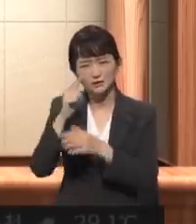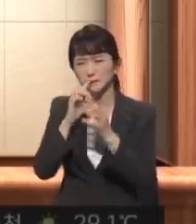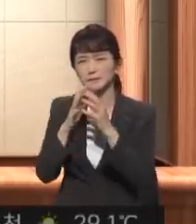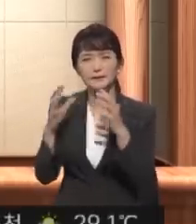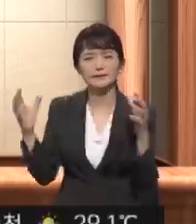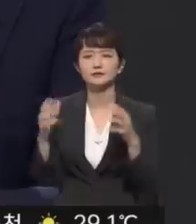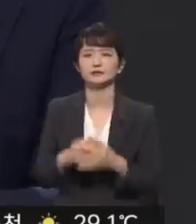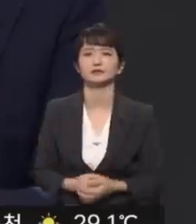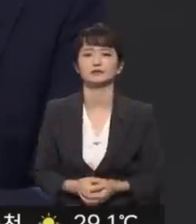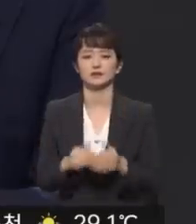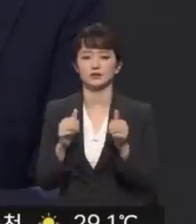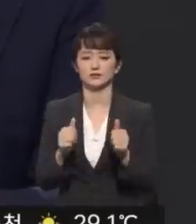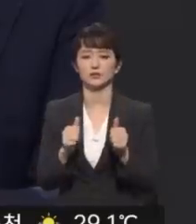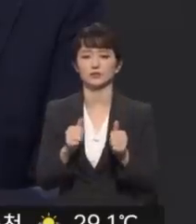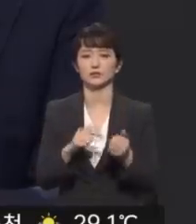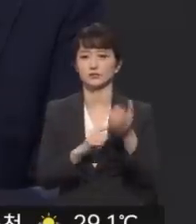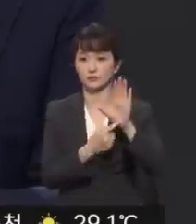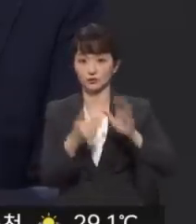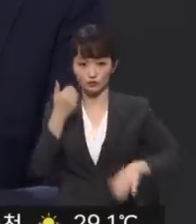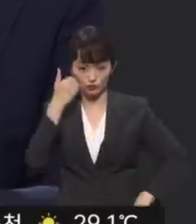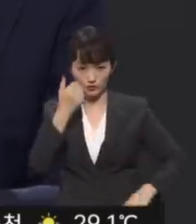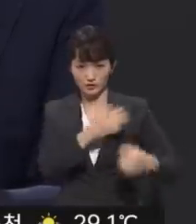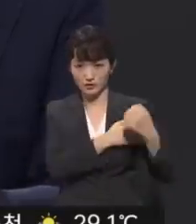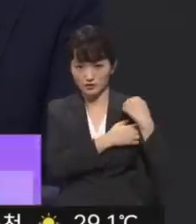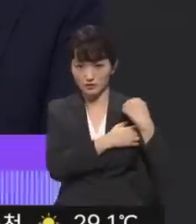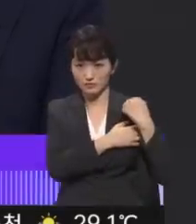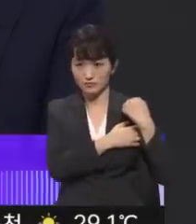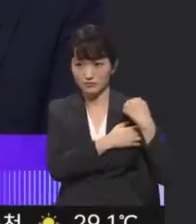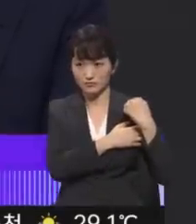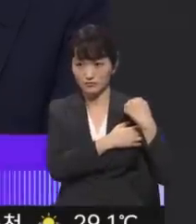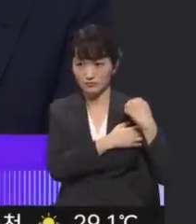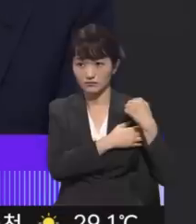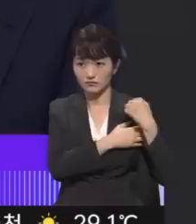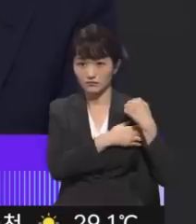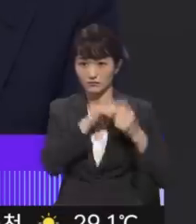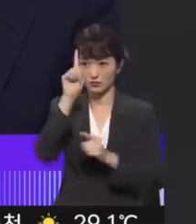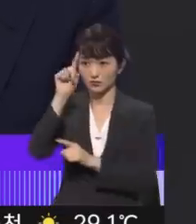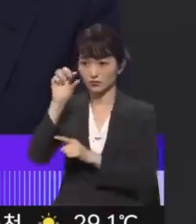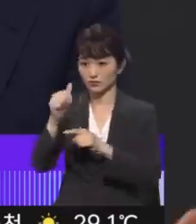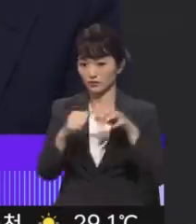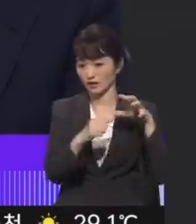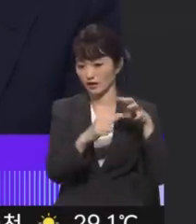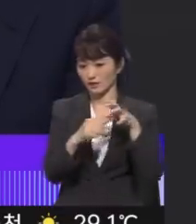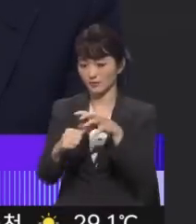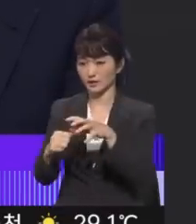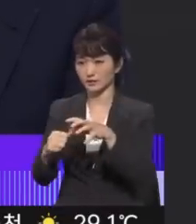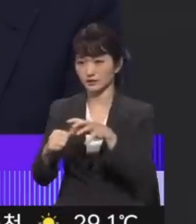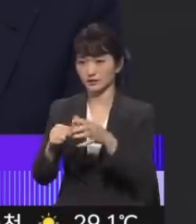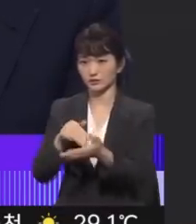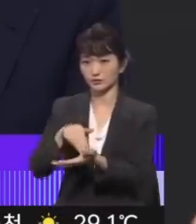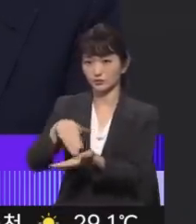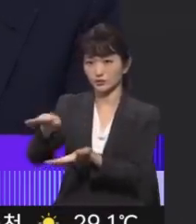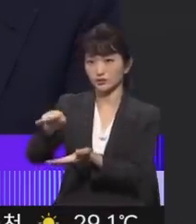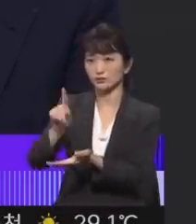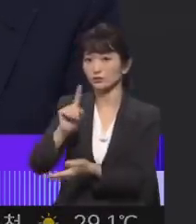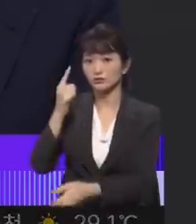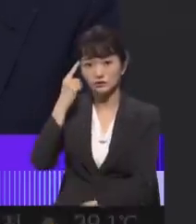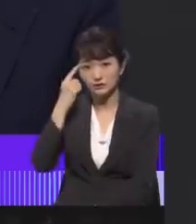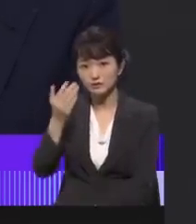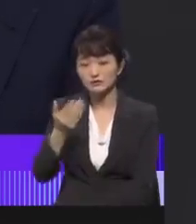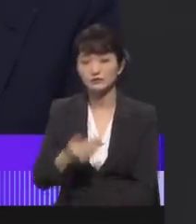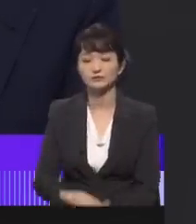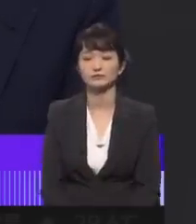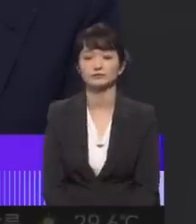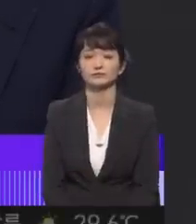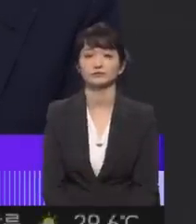법원은 누군가 세력에 의해서 이 수석대표를 몰아내려 했다 라고 일단 법원은 판단하고 있는 건데 이걸 어떻게 보시는지요 그 다음